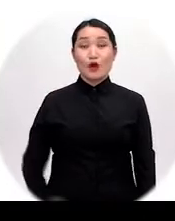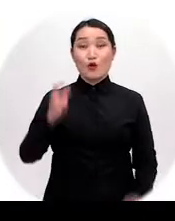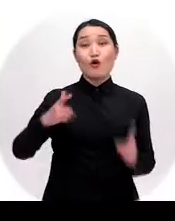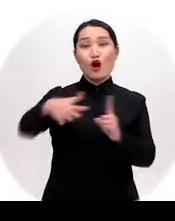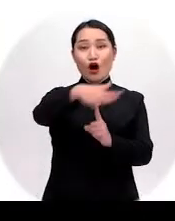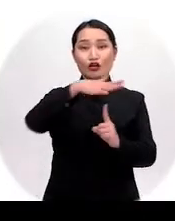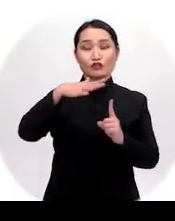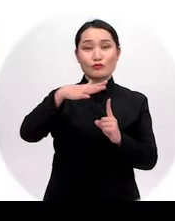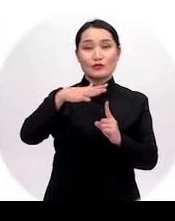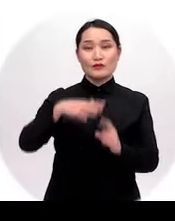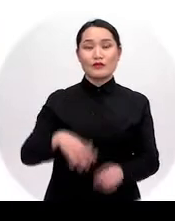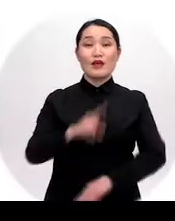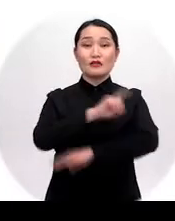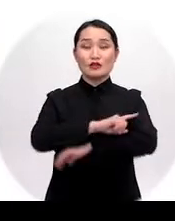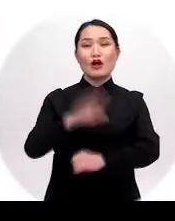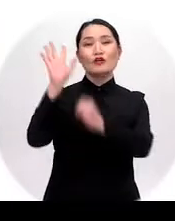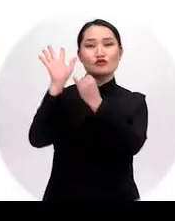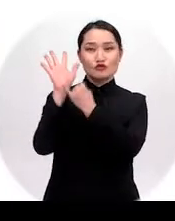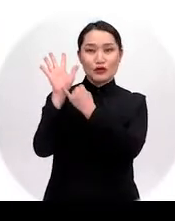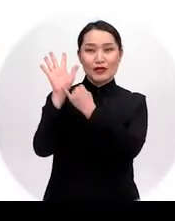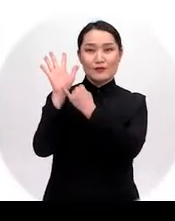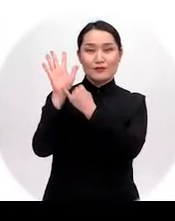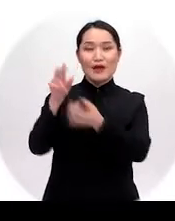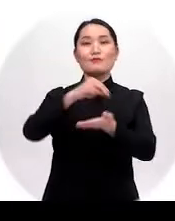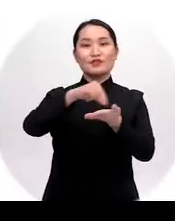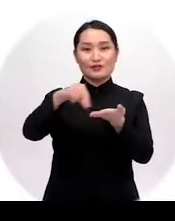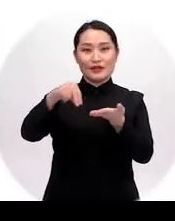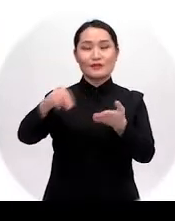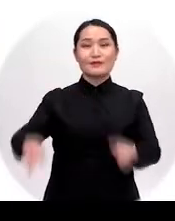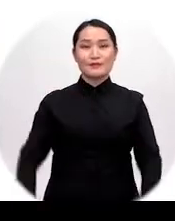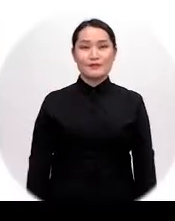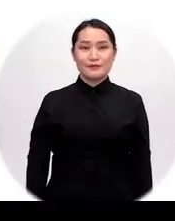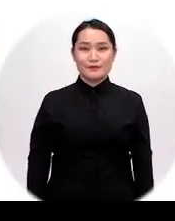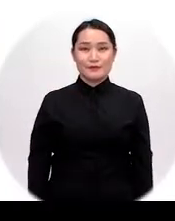Хүн орчны хичээл орж байвал 6 дугаарыг бичих нь байна.